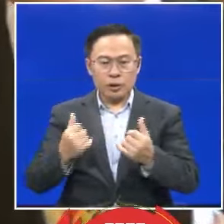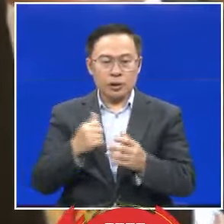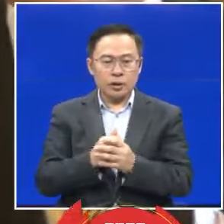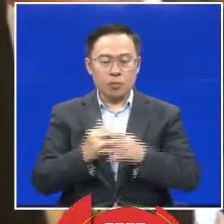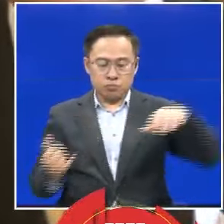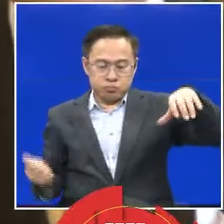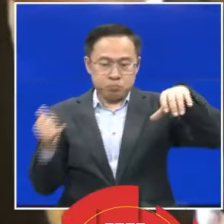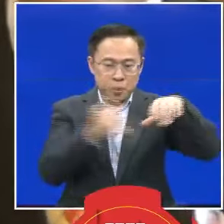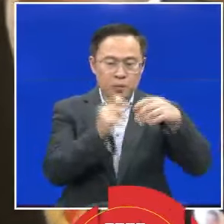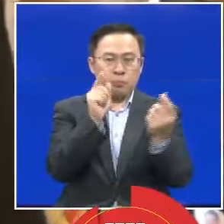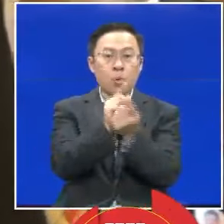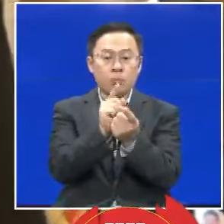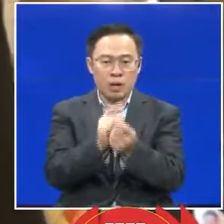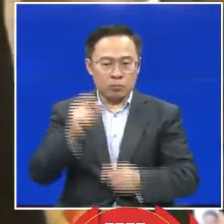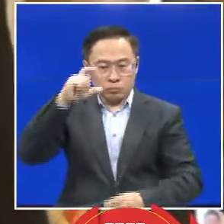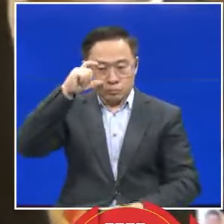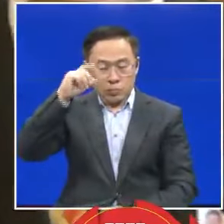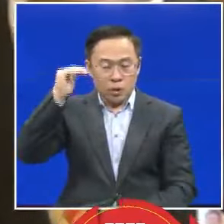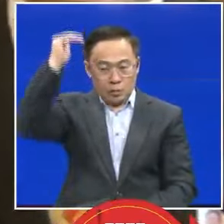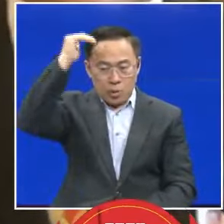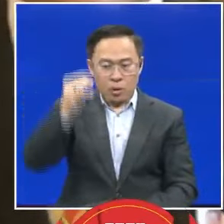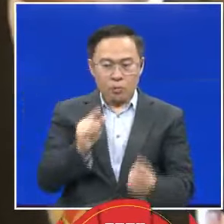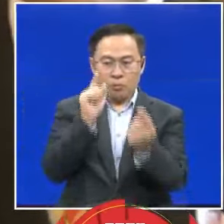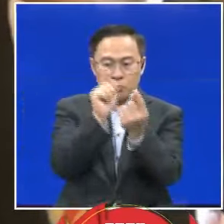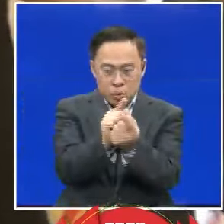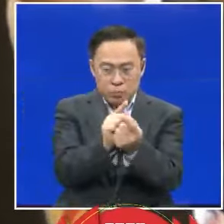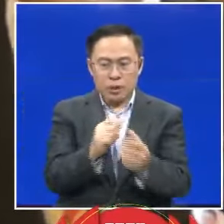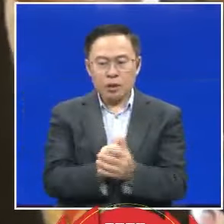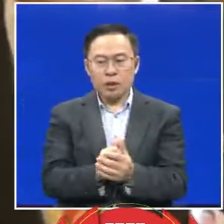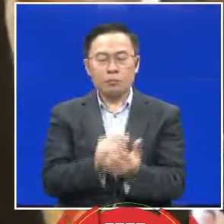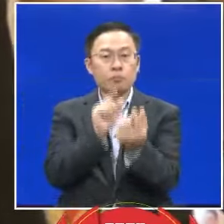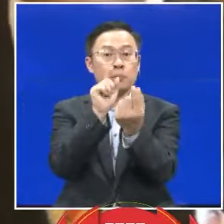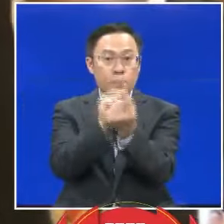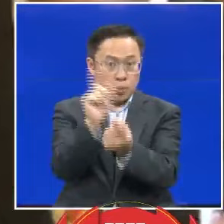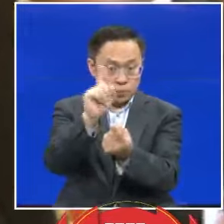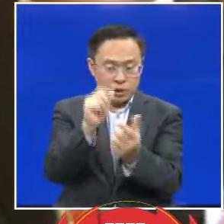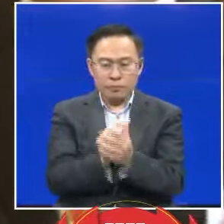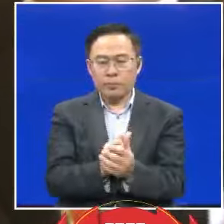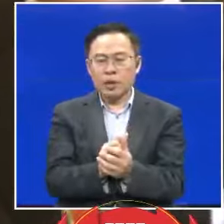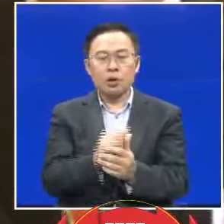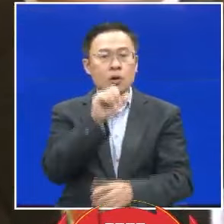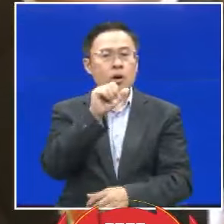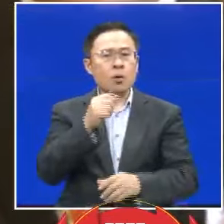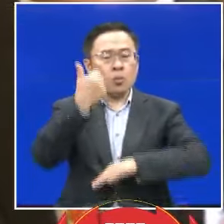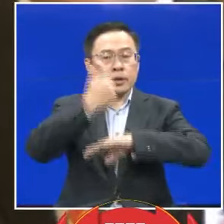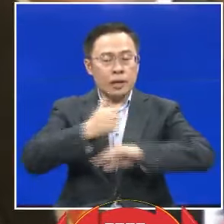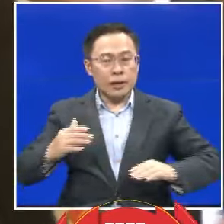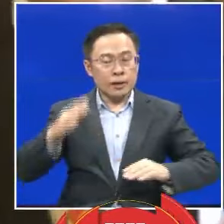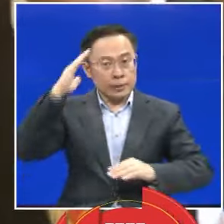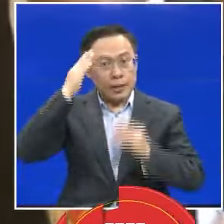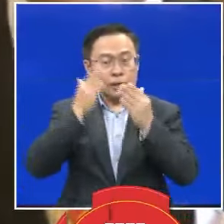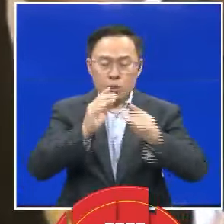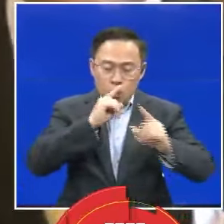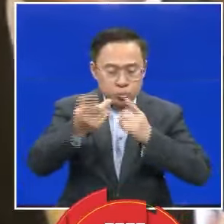นะคะเนี่ยค่ะแล้วคุณรังสิมันต์โรมบอกว่าจะใช้จังหวะนี้แหละในการพูดคุยกันยกระดับการทำงานแก้ปัญหาร่วมกัน